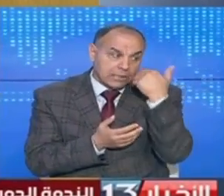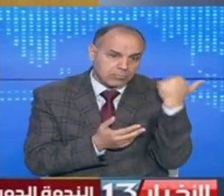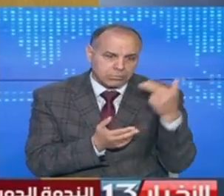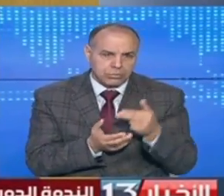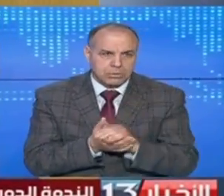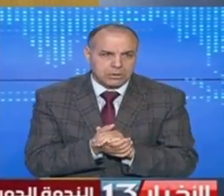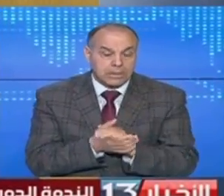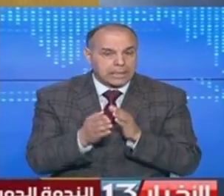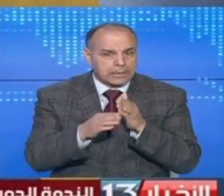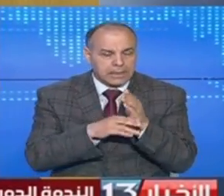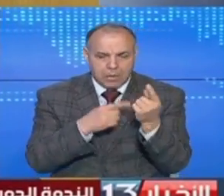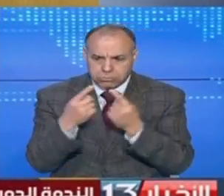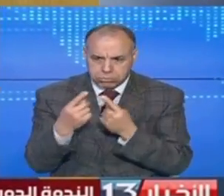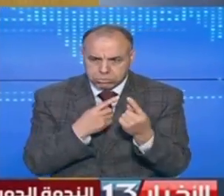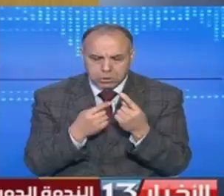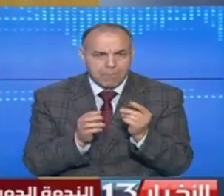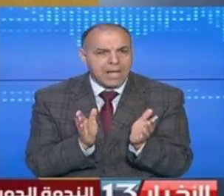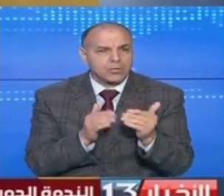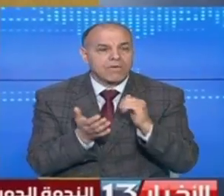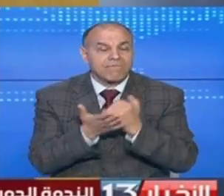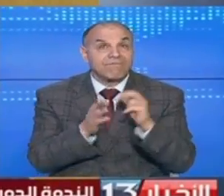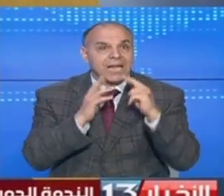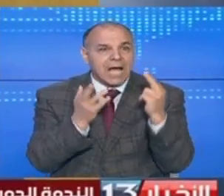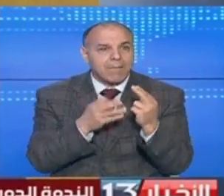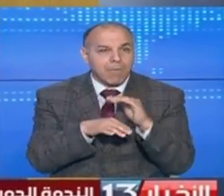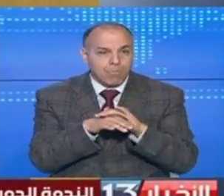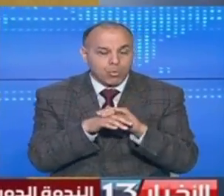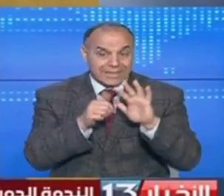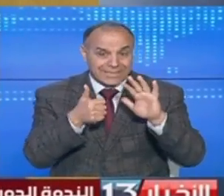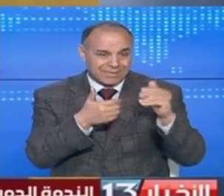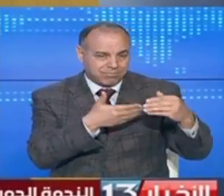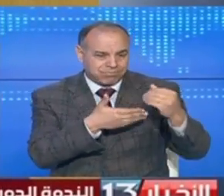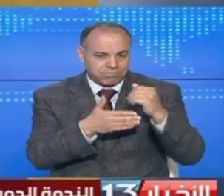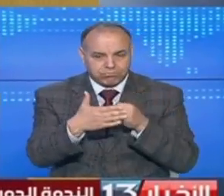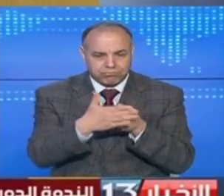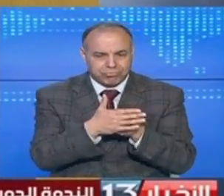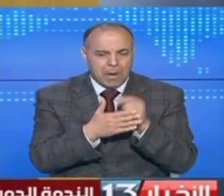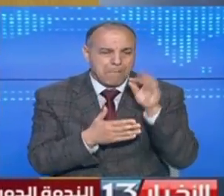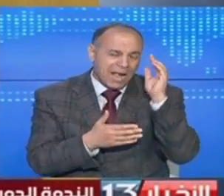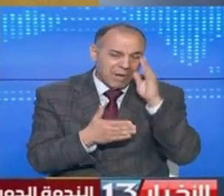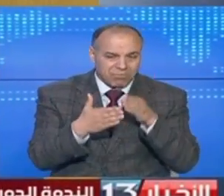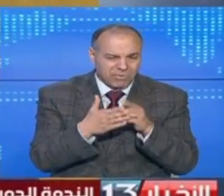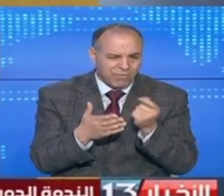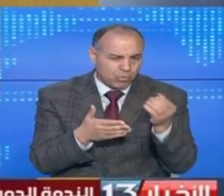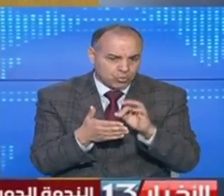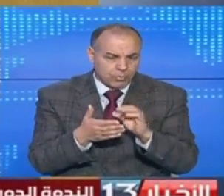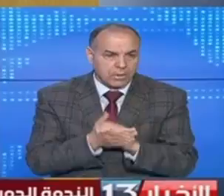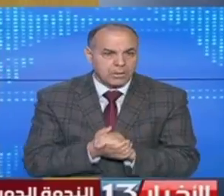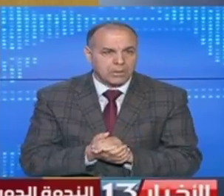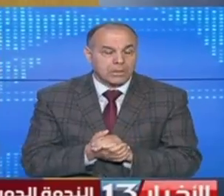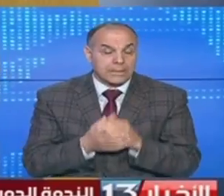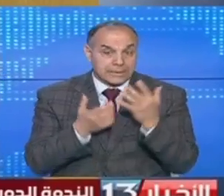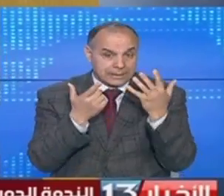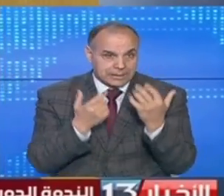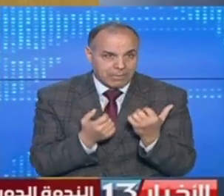دخلنا في نقاش مع صندوق النقد الدولي على ها القصص السادس اليوم تبكي من مائه في جمع